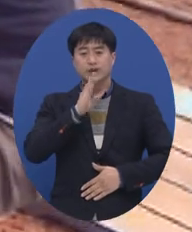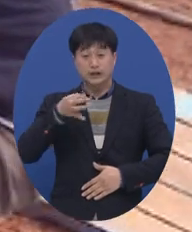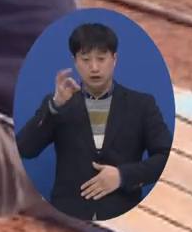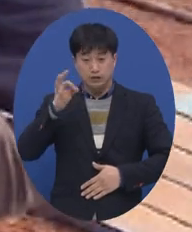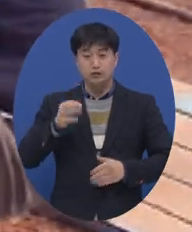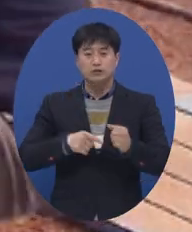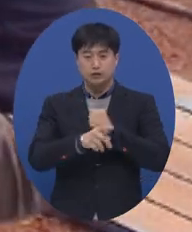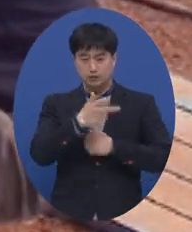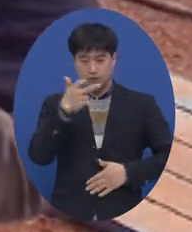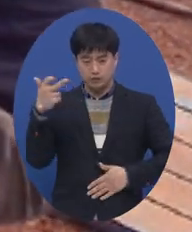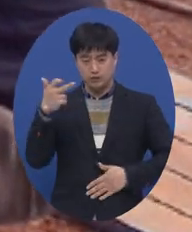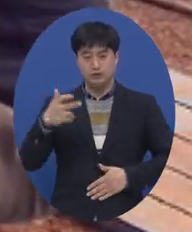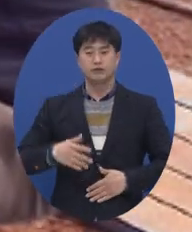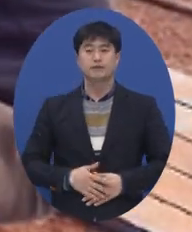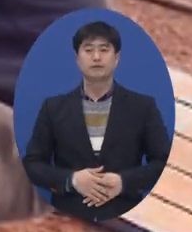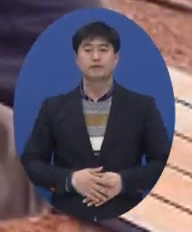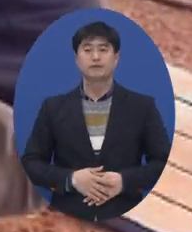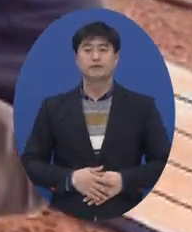의미가 큽니다